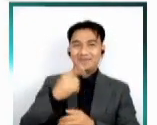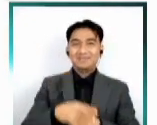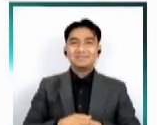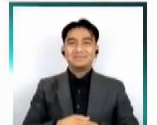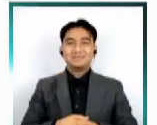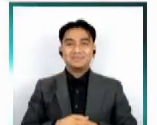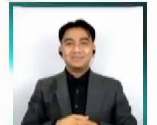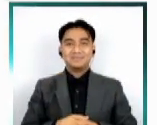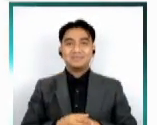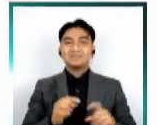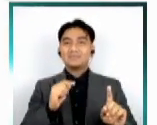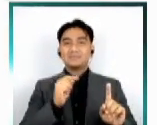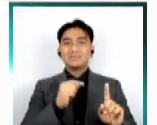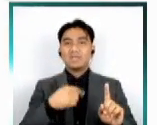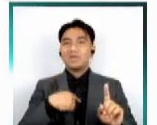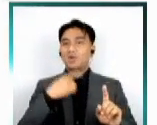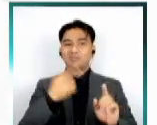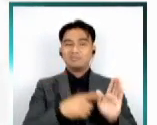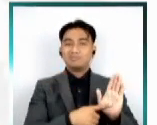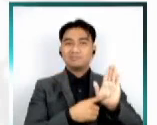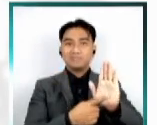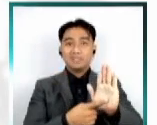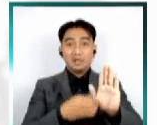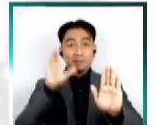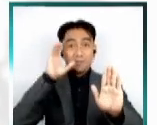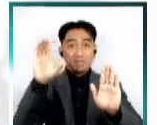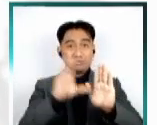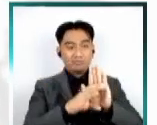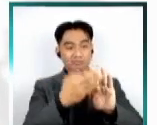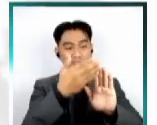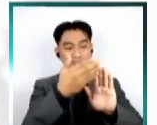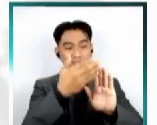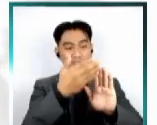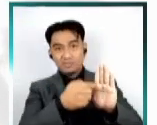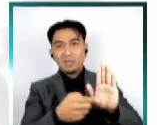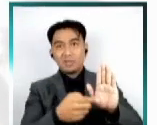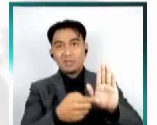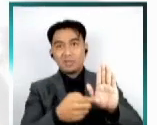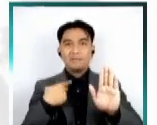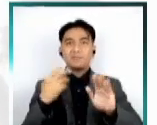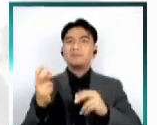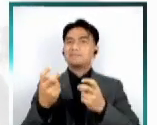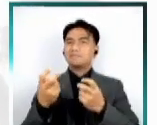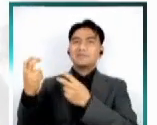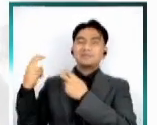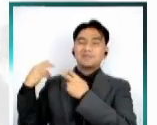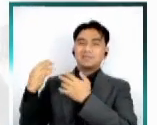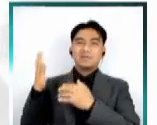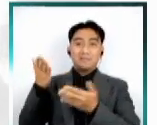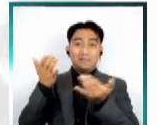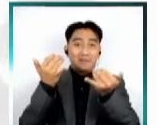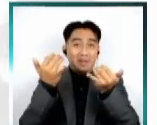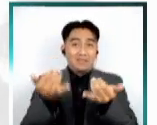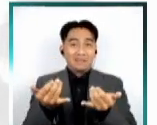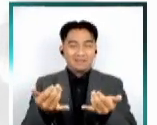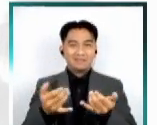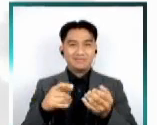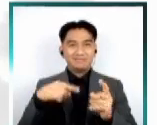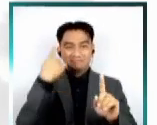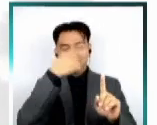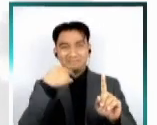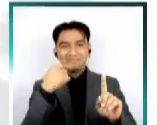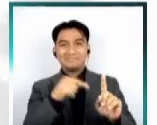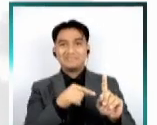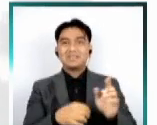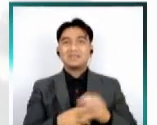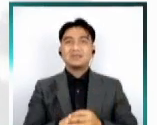cover art ng kanyang hit song. Meron ding past at present version ng cover art. Feeling old na raw dahil 10 years na